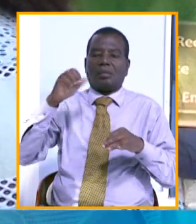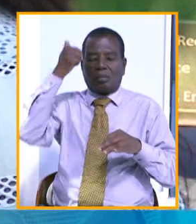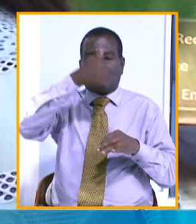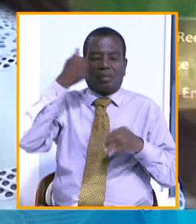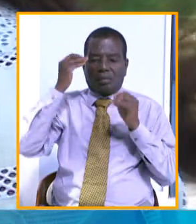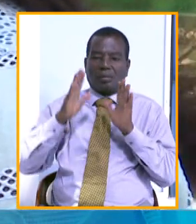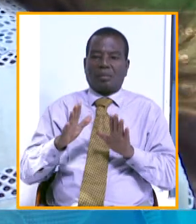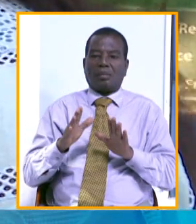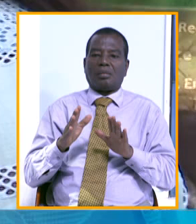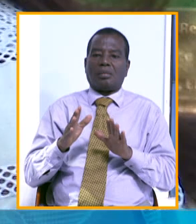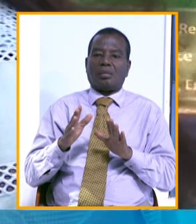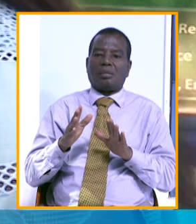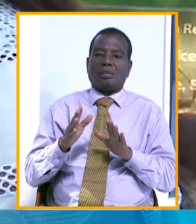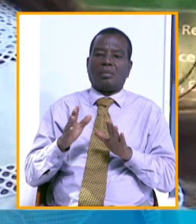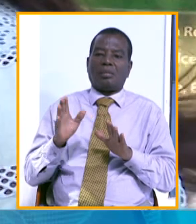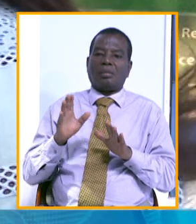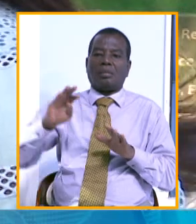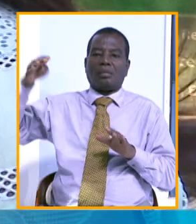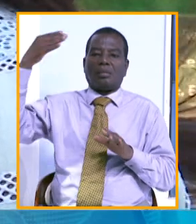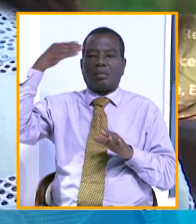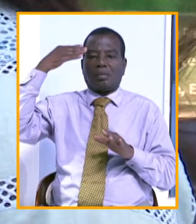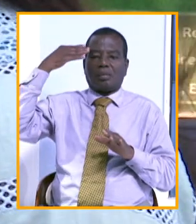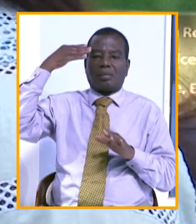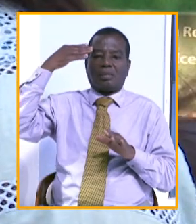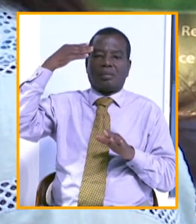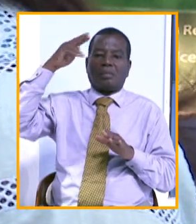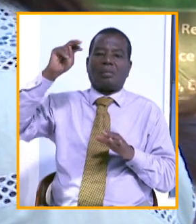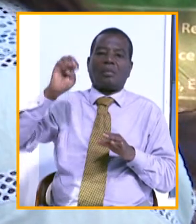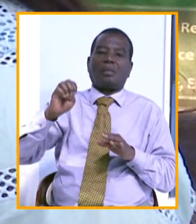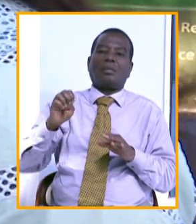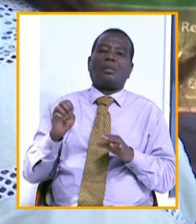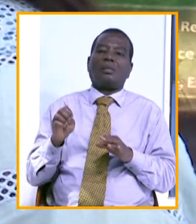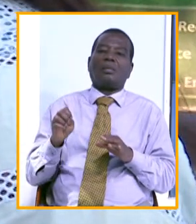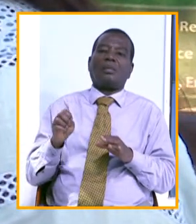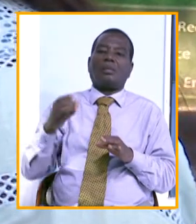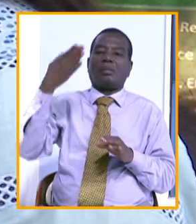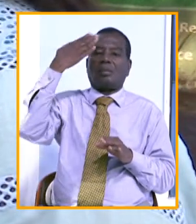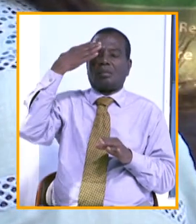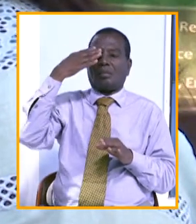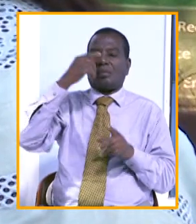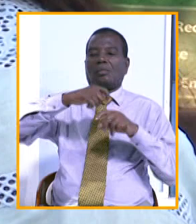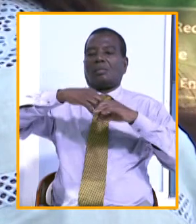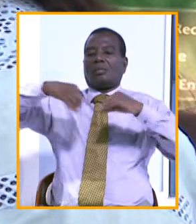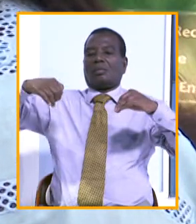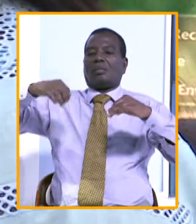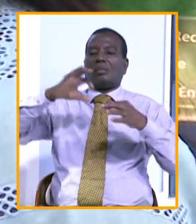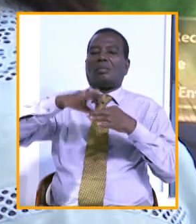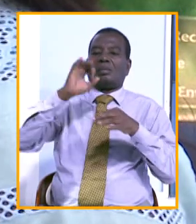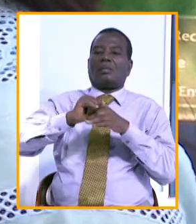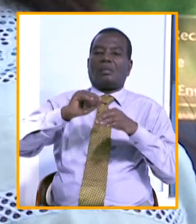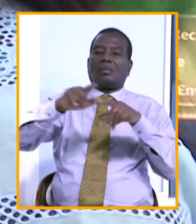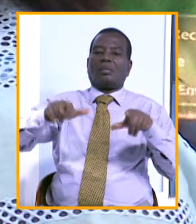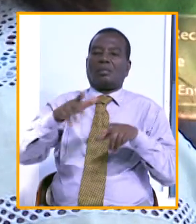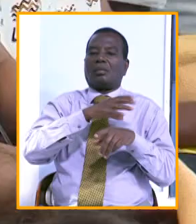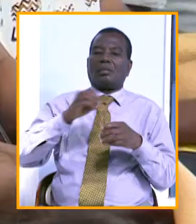la femme ivoirienne. Donc le ministre ne saurait se dissocier de cette plateforme qui